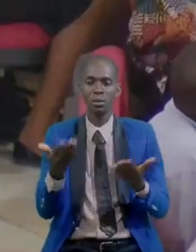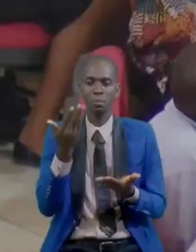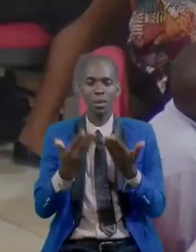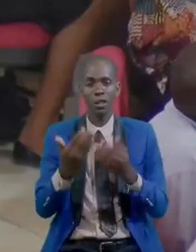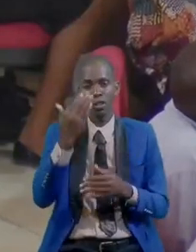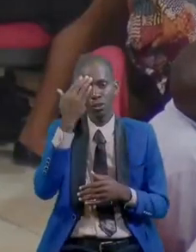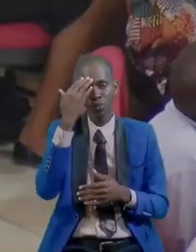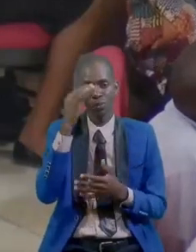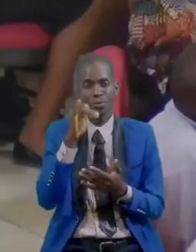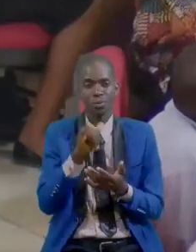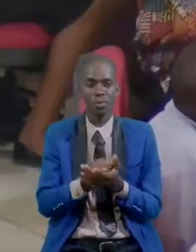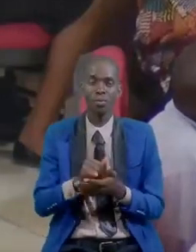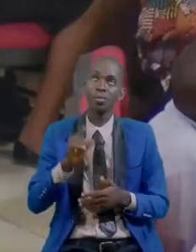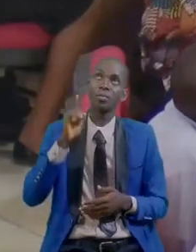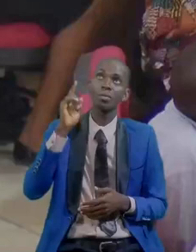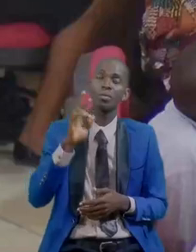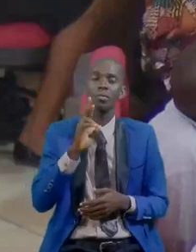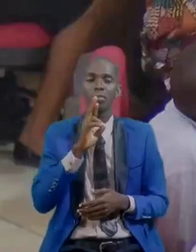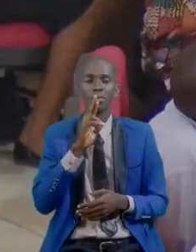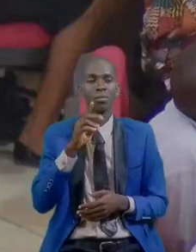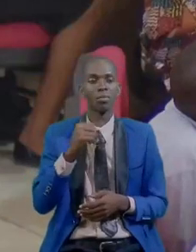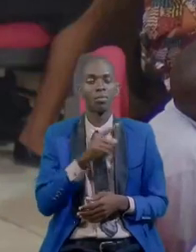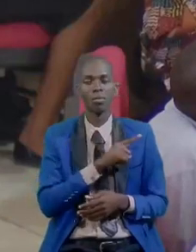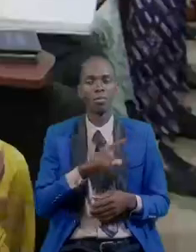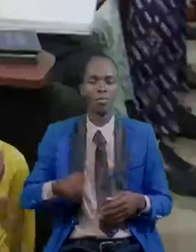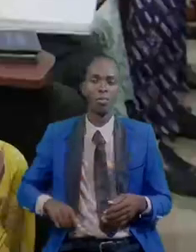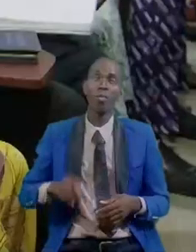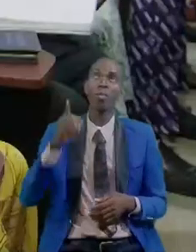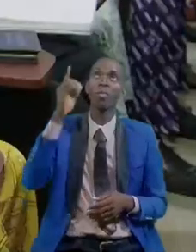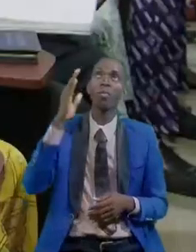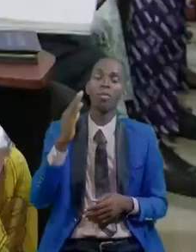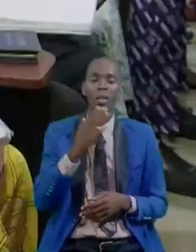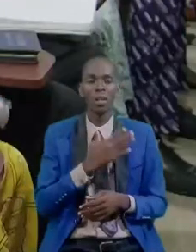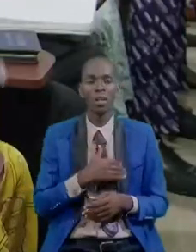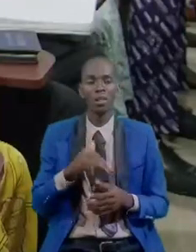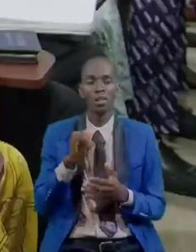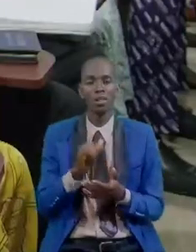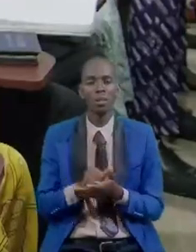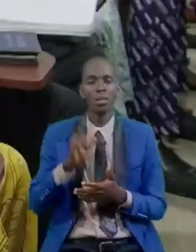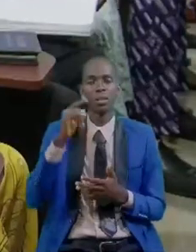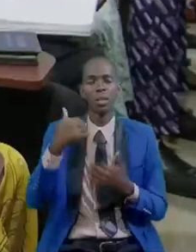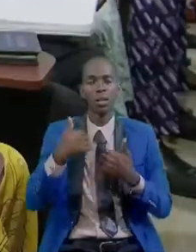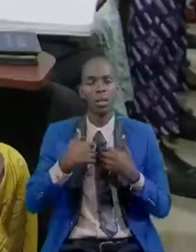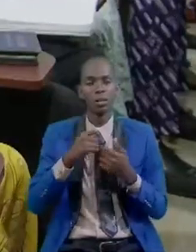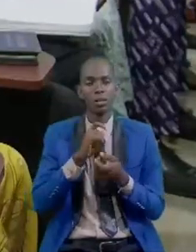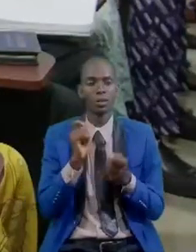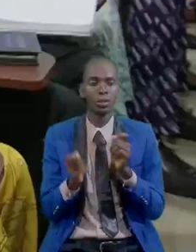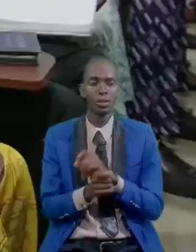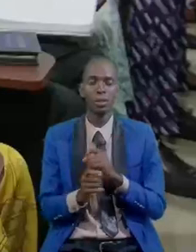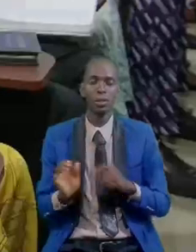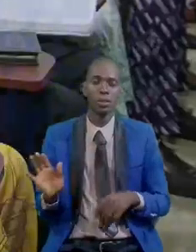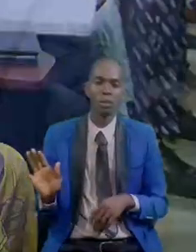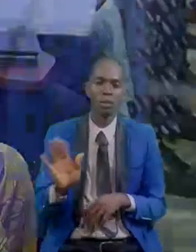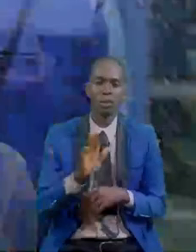reconnaisse que c'est toi, Éternel, qui es Dieu, et que c'est toi qui ramènes le